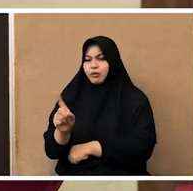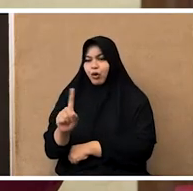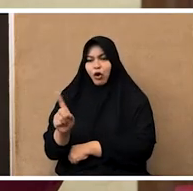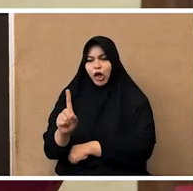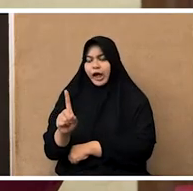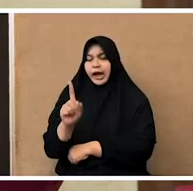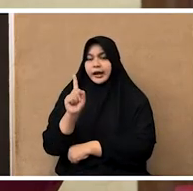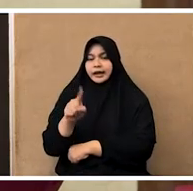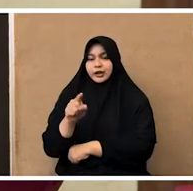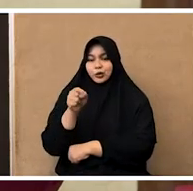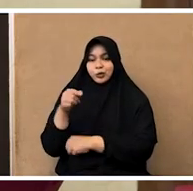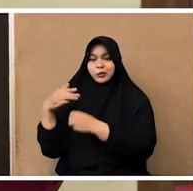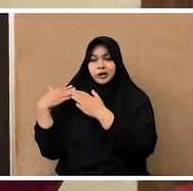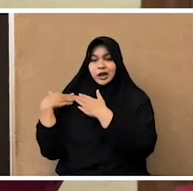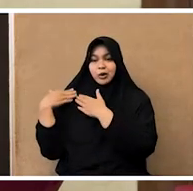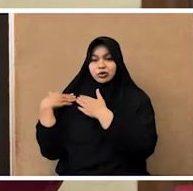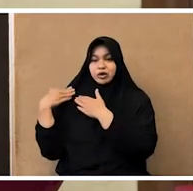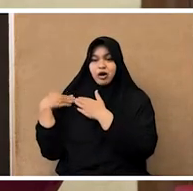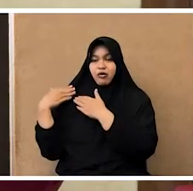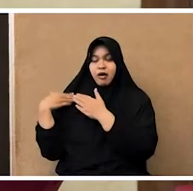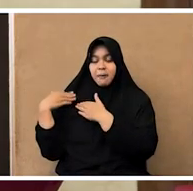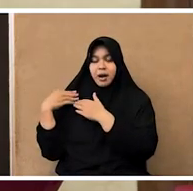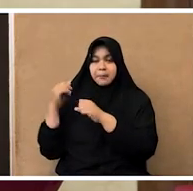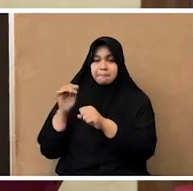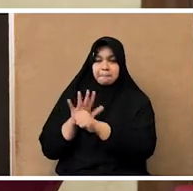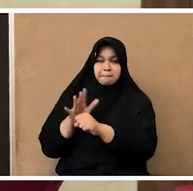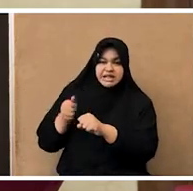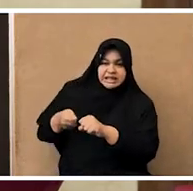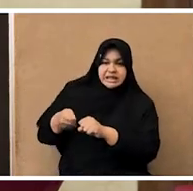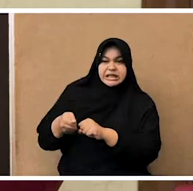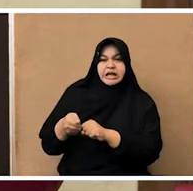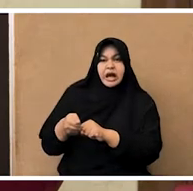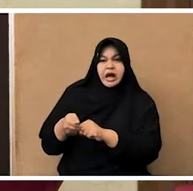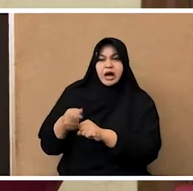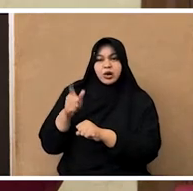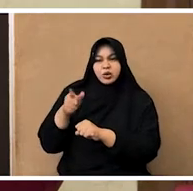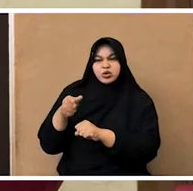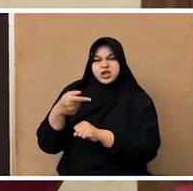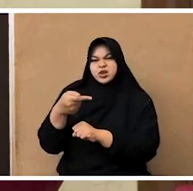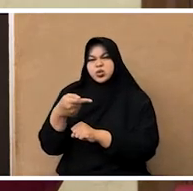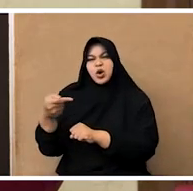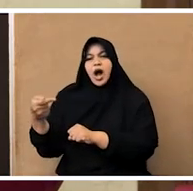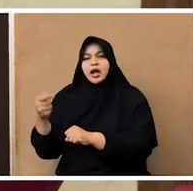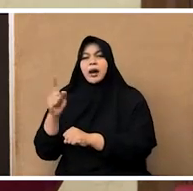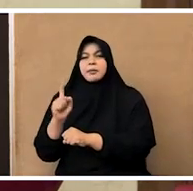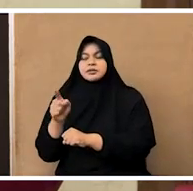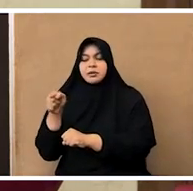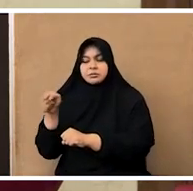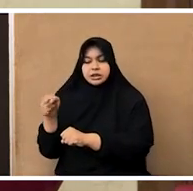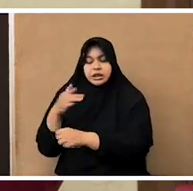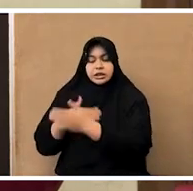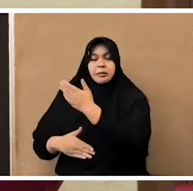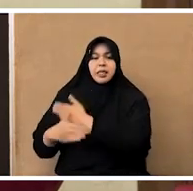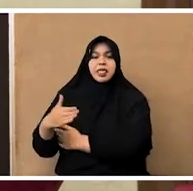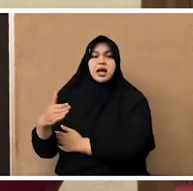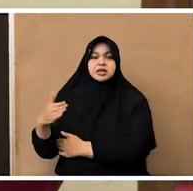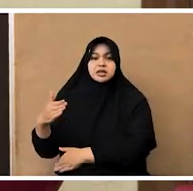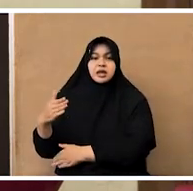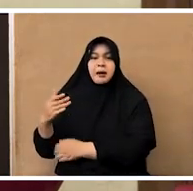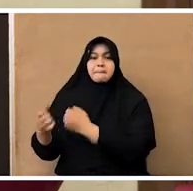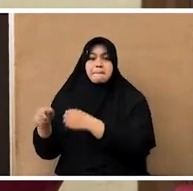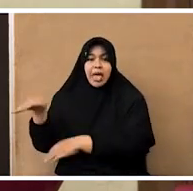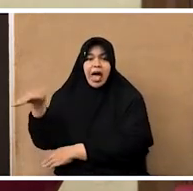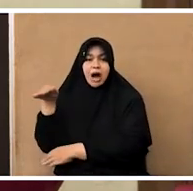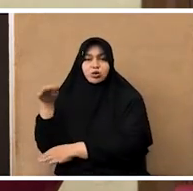Pertanggungjawaban pidana itu bisa diperingan hanya karena dia disabilitas dan sebaliknya ketika